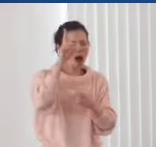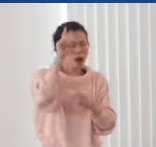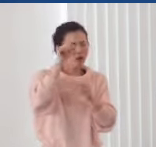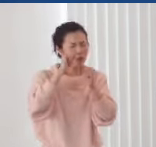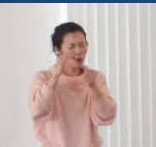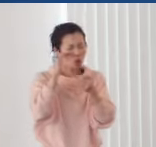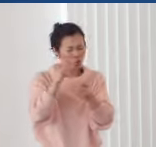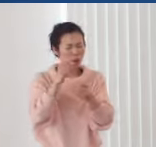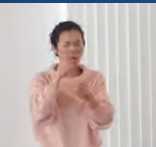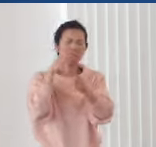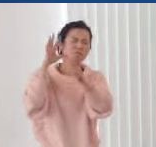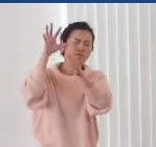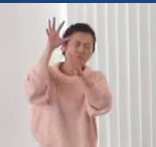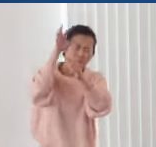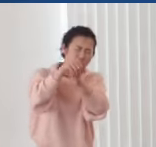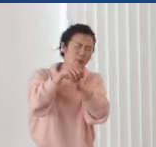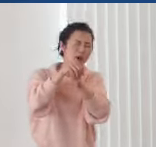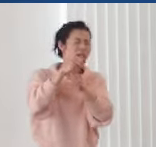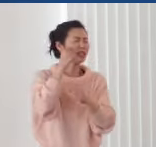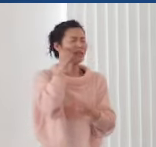であります、地の塵に等しい